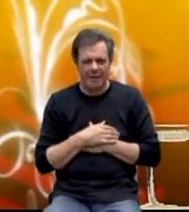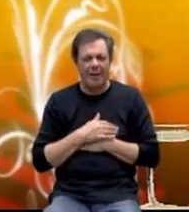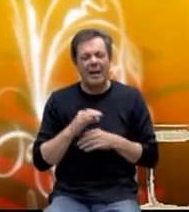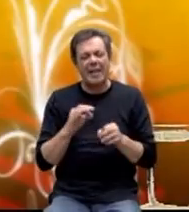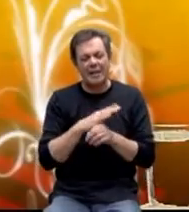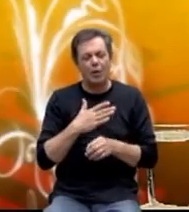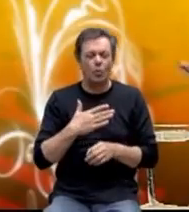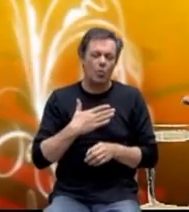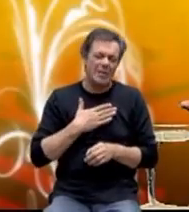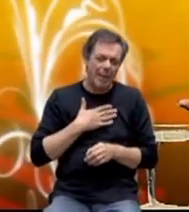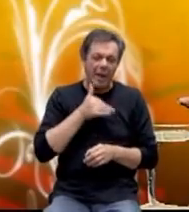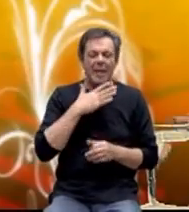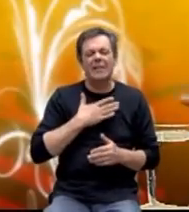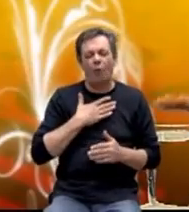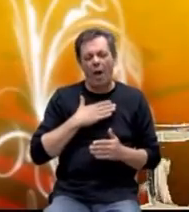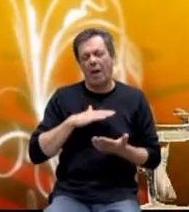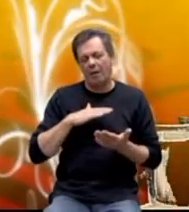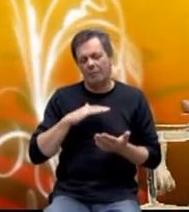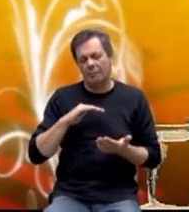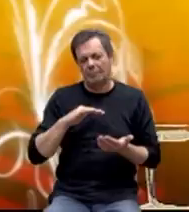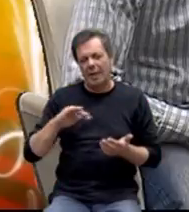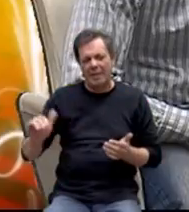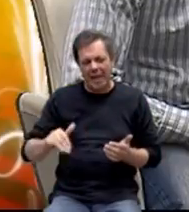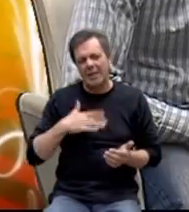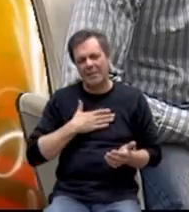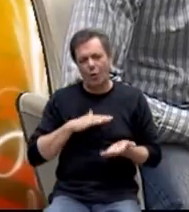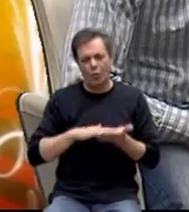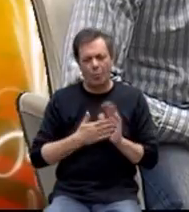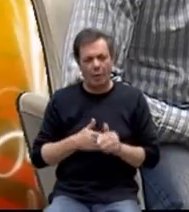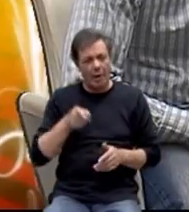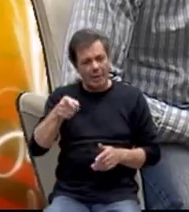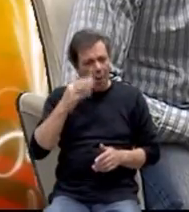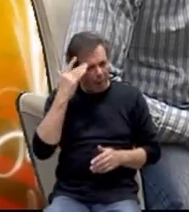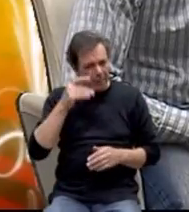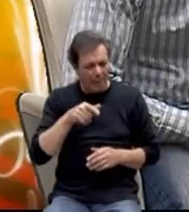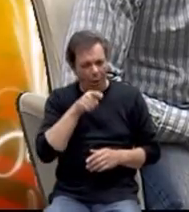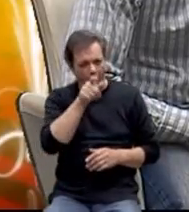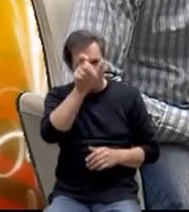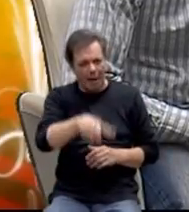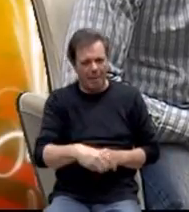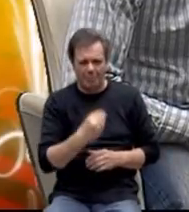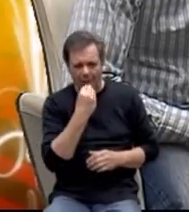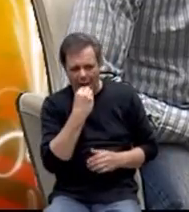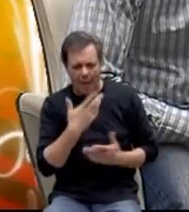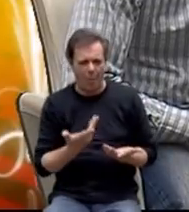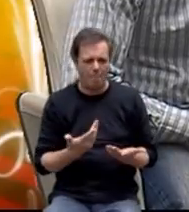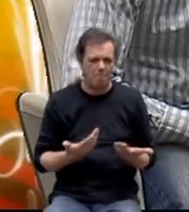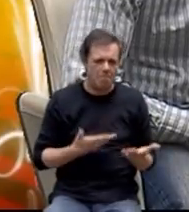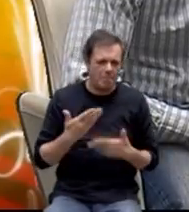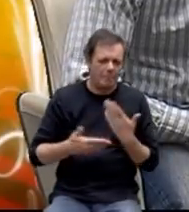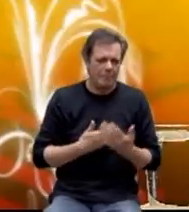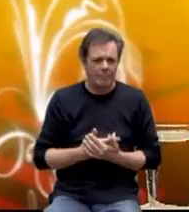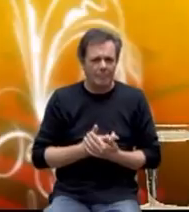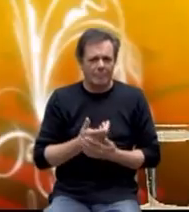sreću sebe i svoje djece i naravno koga? Supruge svoje. Jel ona brine o vama, Darko, prehranom, svim ili jel